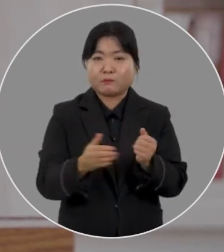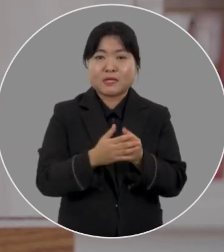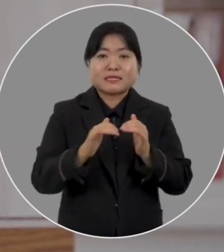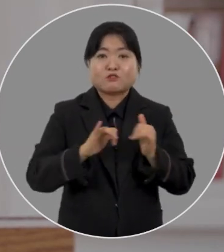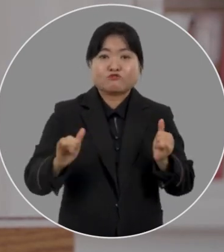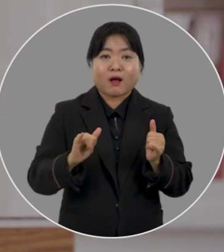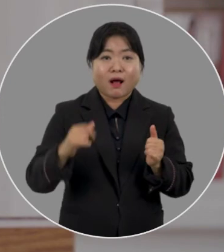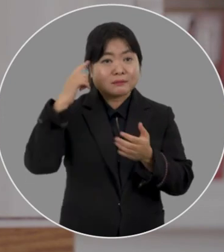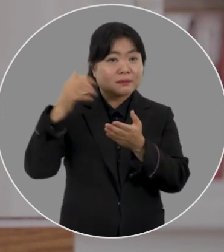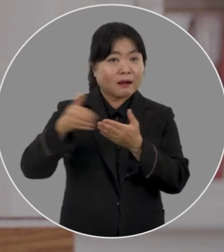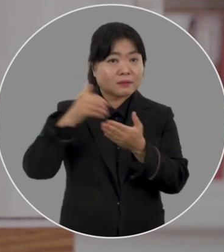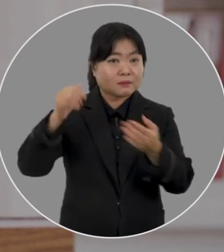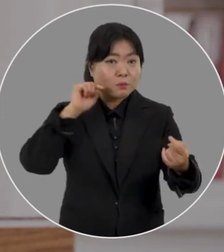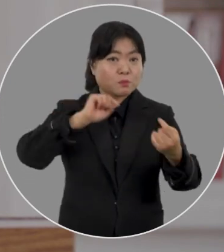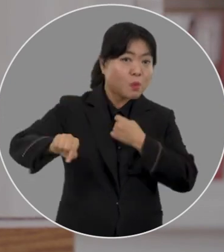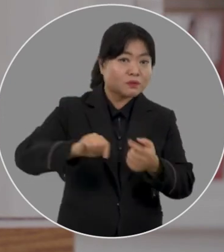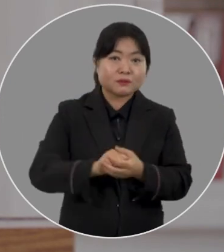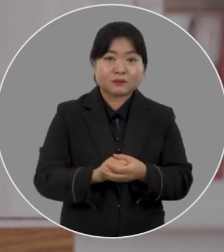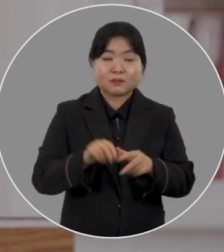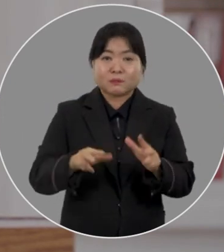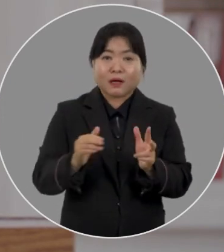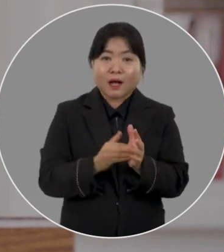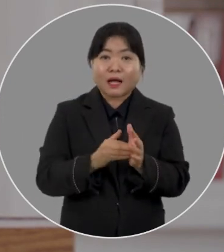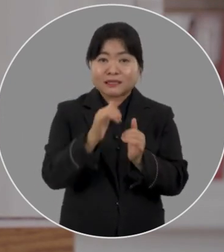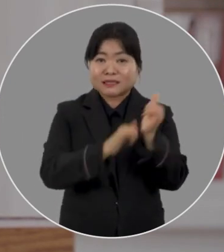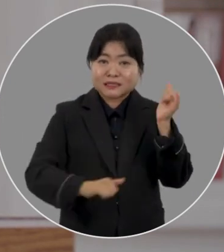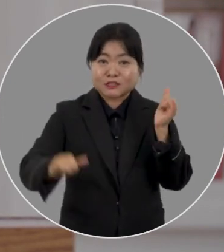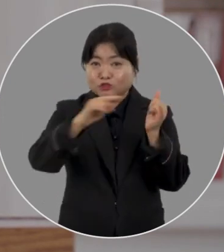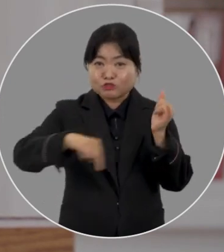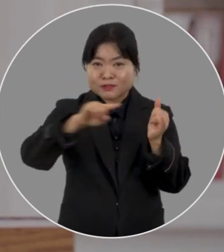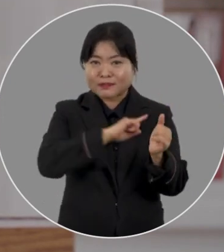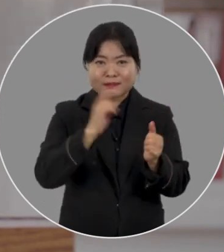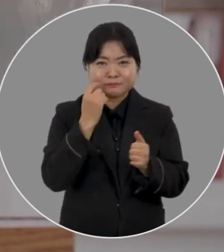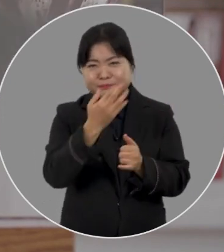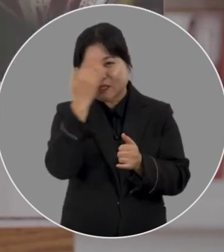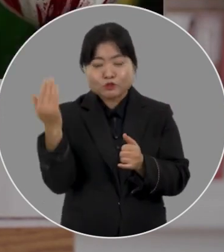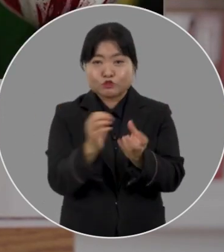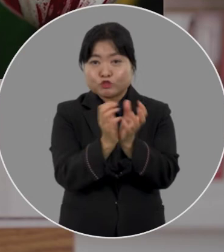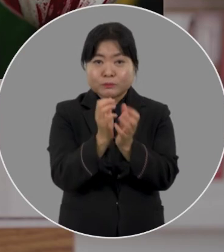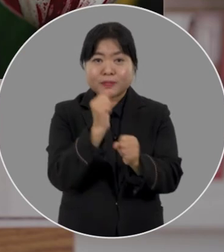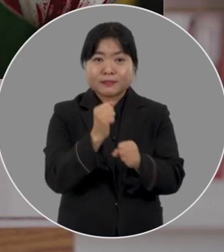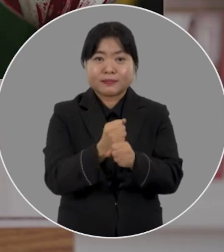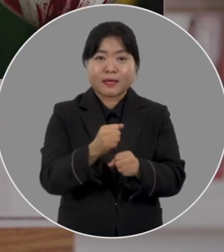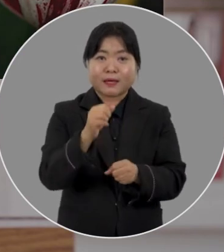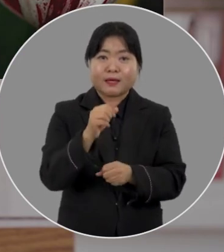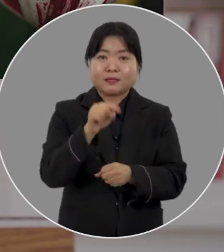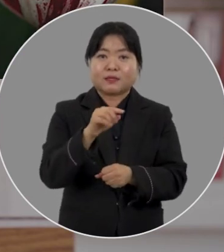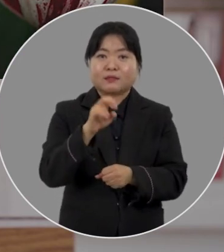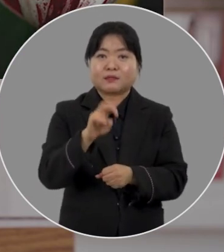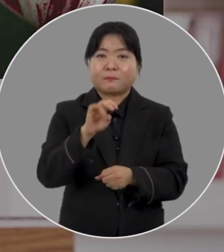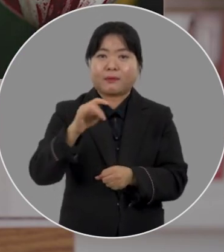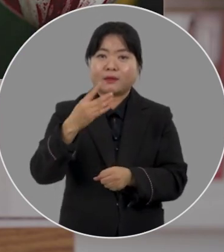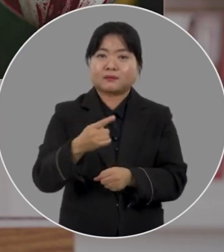인류가 상상하지 못했던 지금까지 인류가 했던 가장 아름다운 튤립을 만들어내는데 그 품종이 셈페르 아우구스투스입니다.